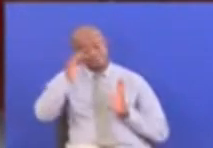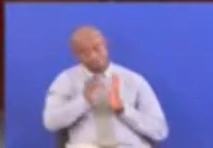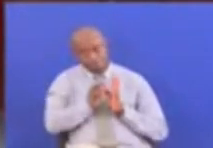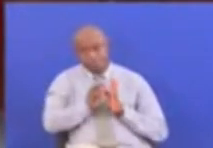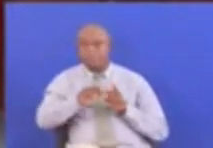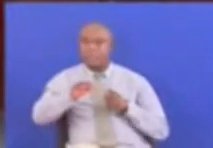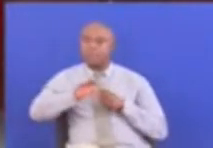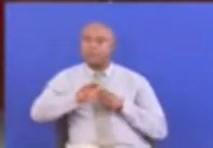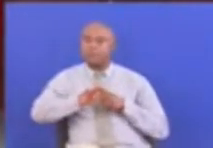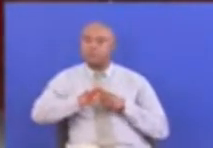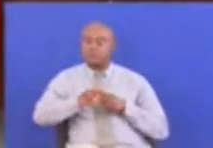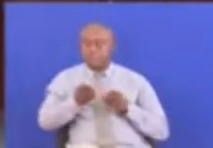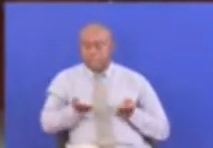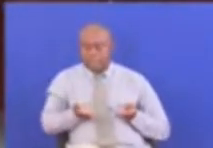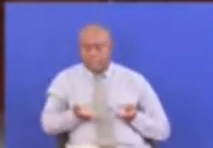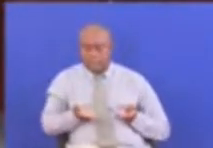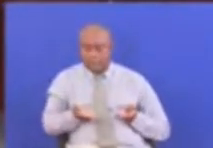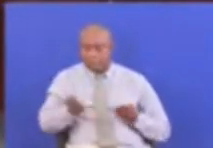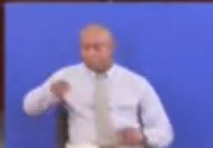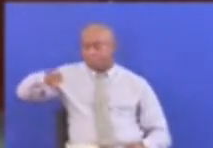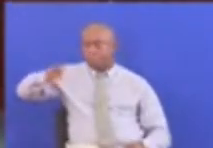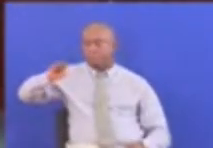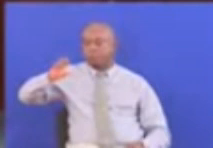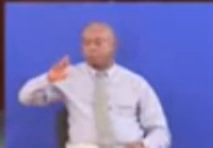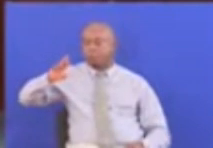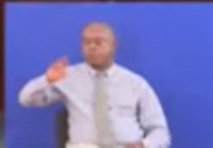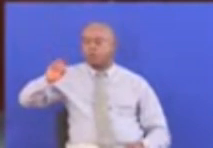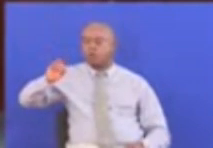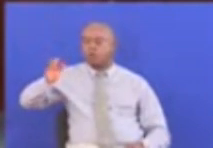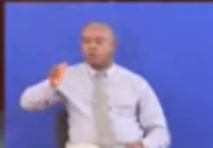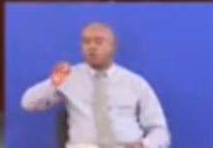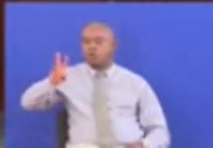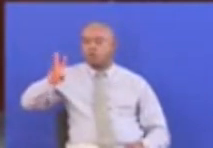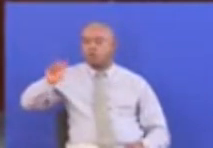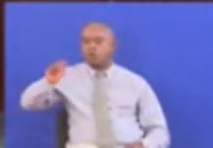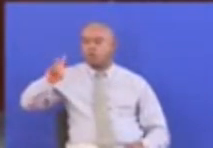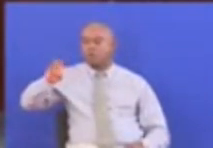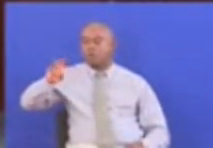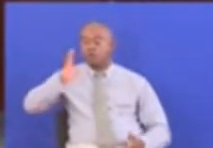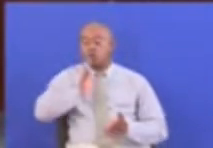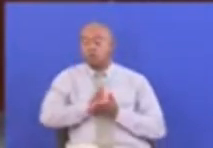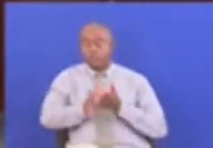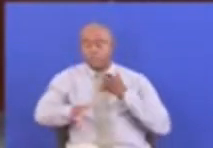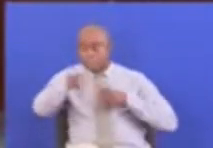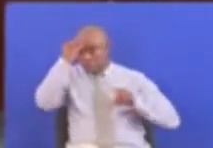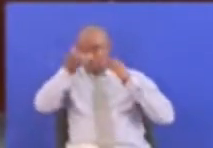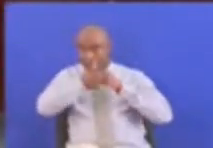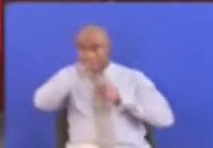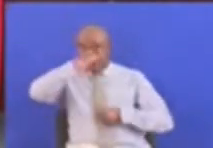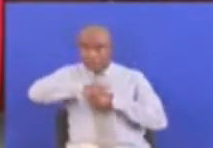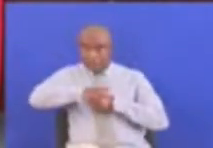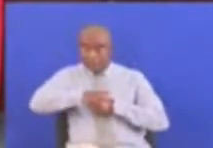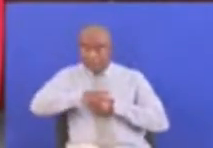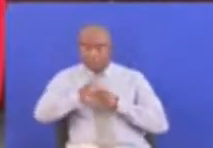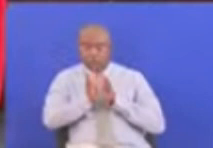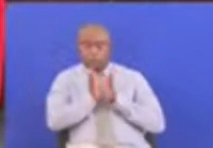microwave na haya mambo yote ambayo yana radioactive element. Kwa kweli tulijifunza sana, na tunaomba tume